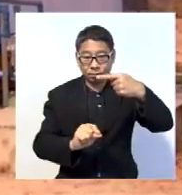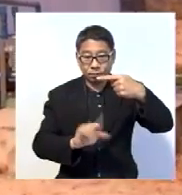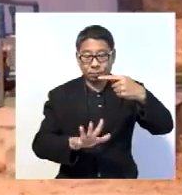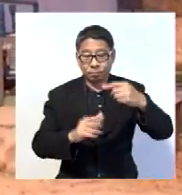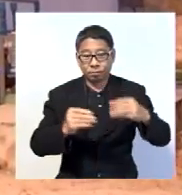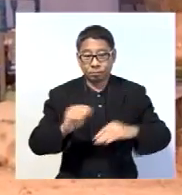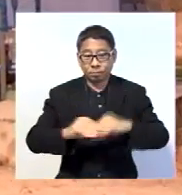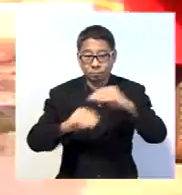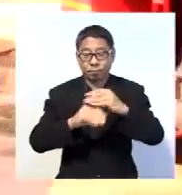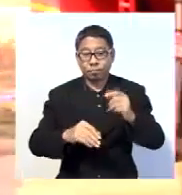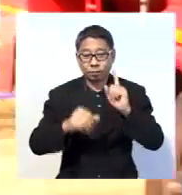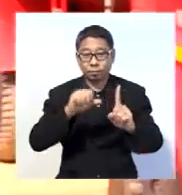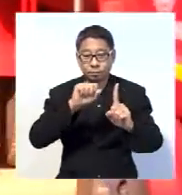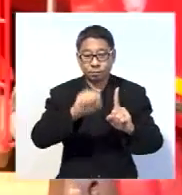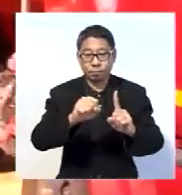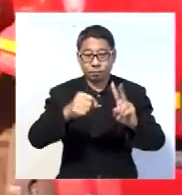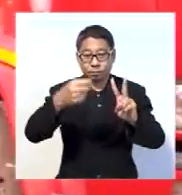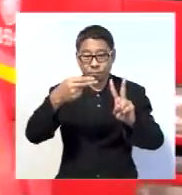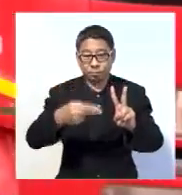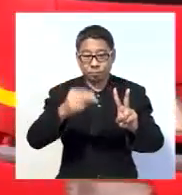การวงเงิน